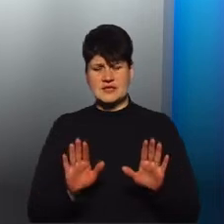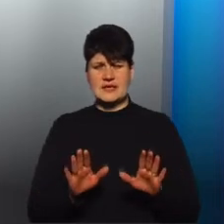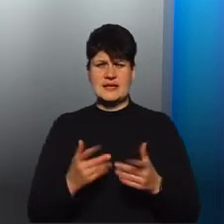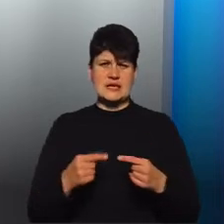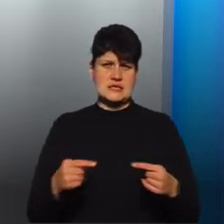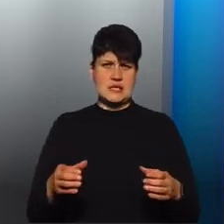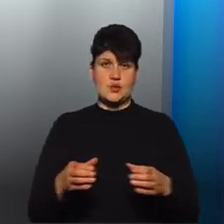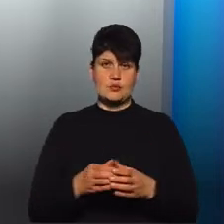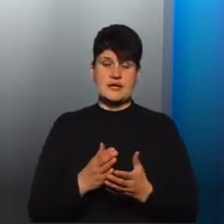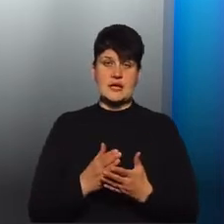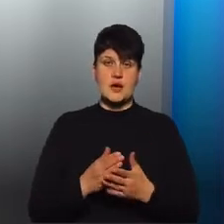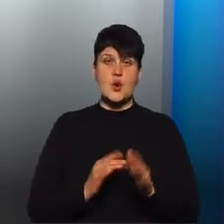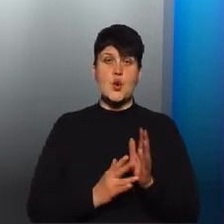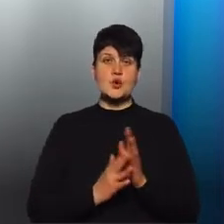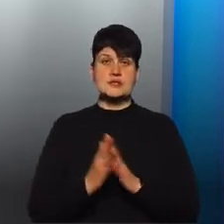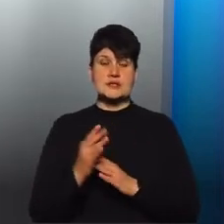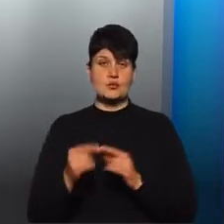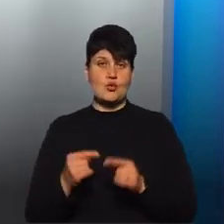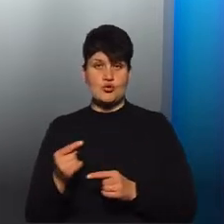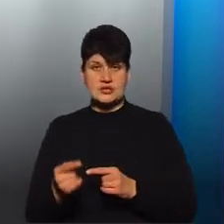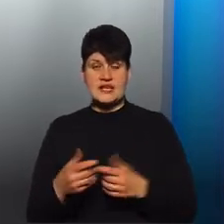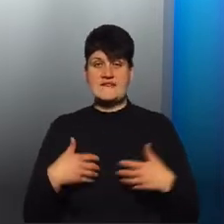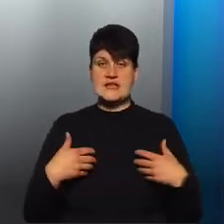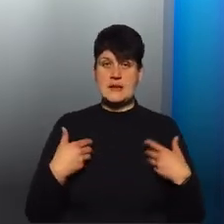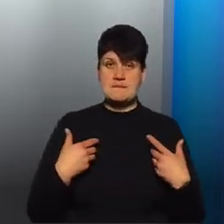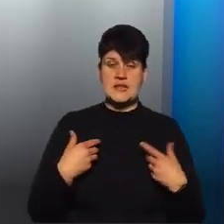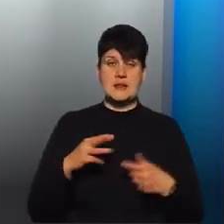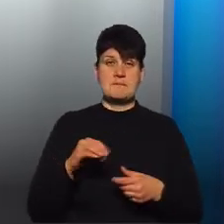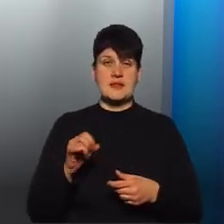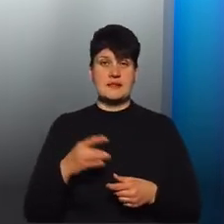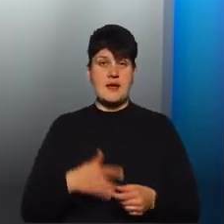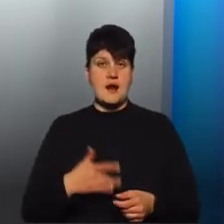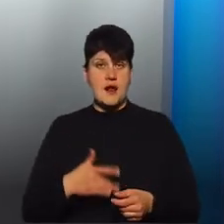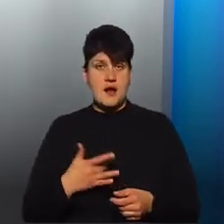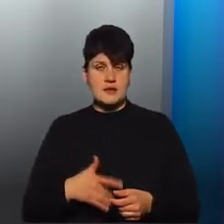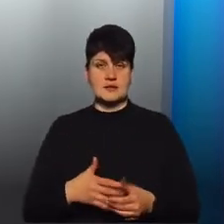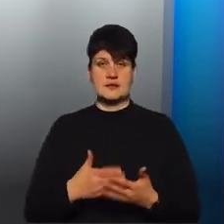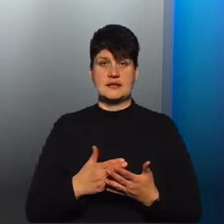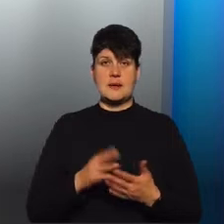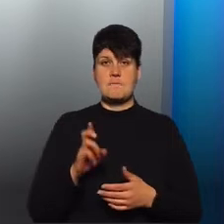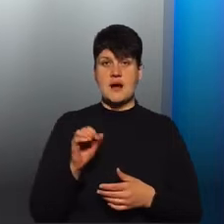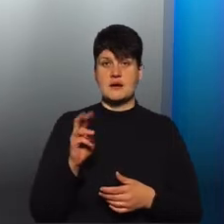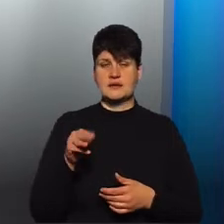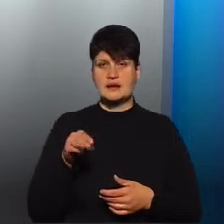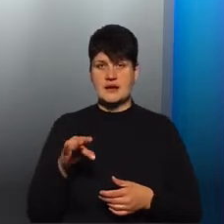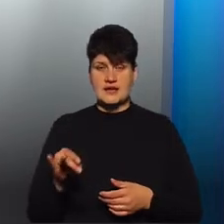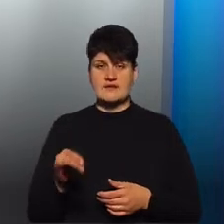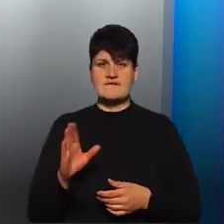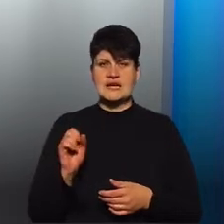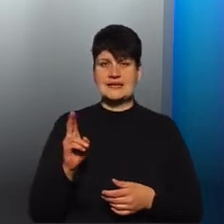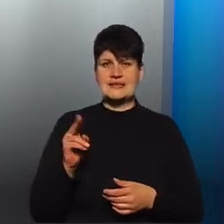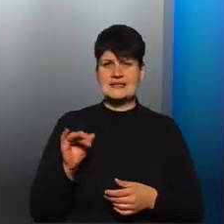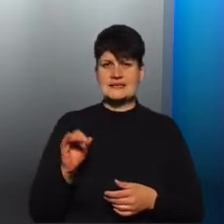рослинного походження, є там вітаміни, мінерали, є ендогенного походження, є бактерійного походження, вакцини, сиворотки, це все